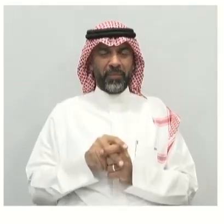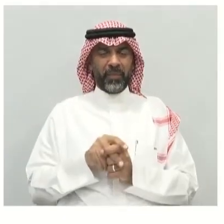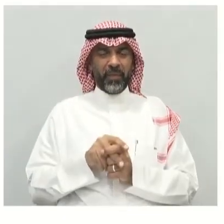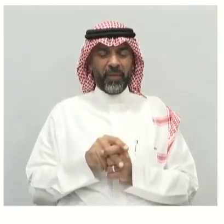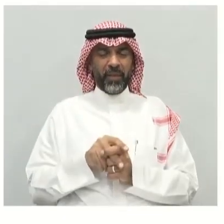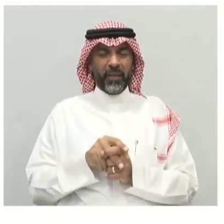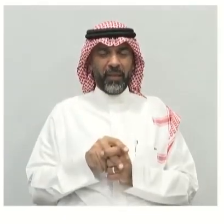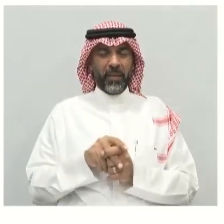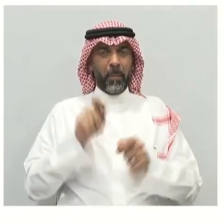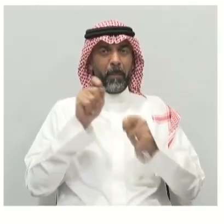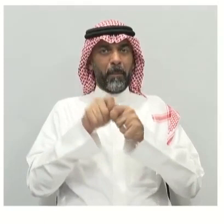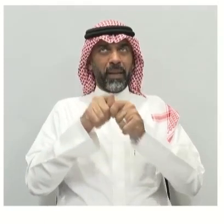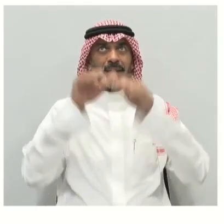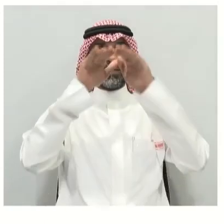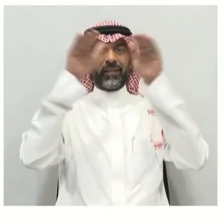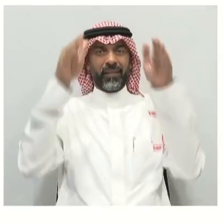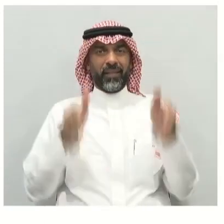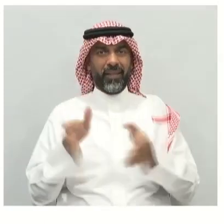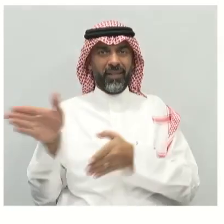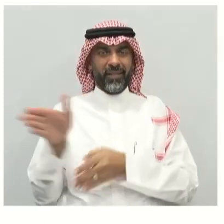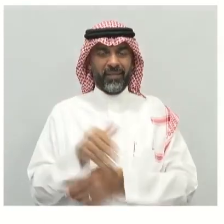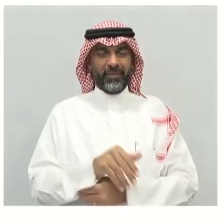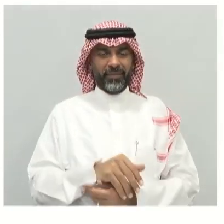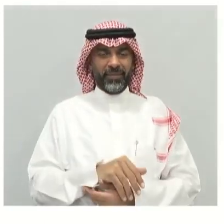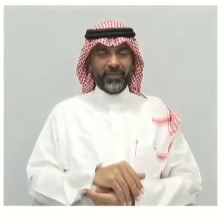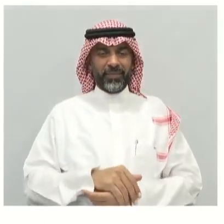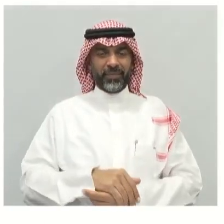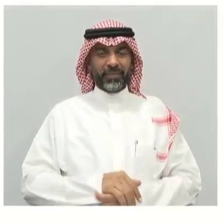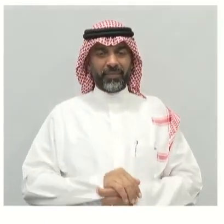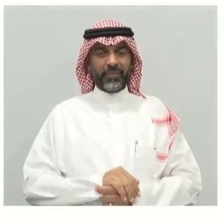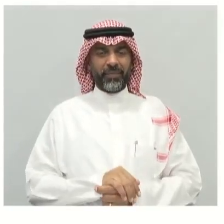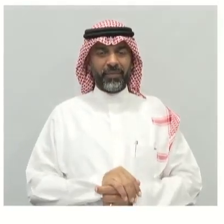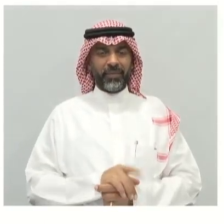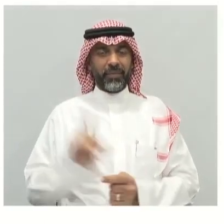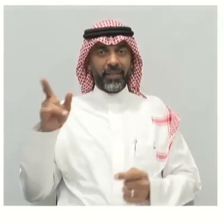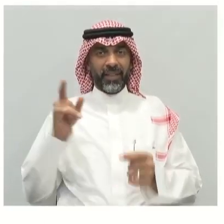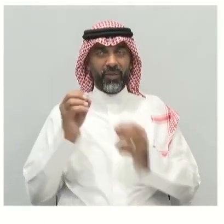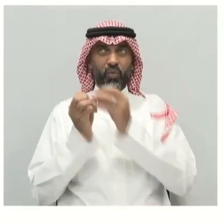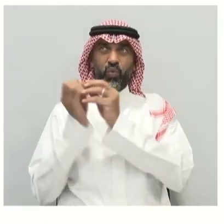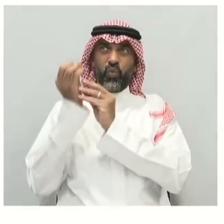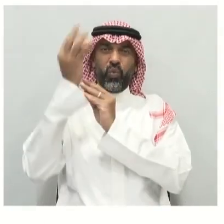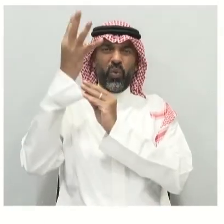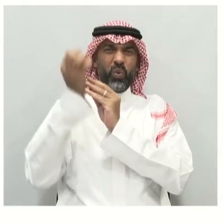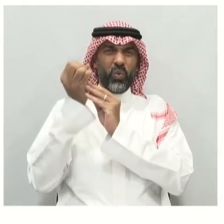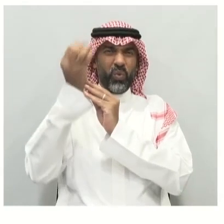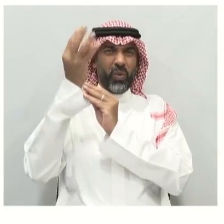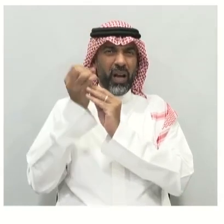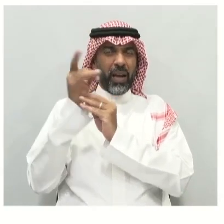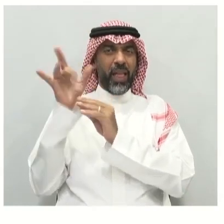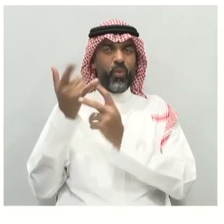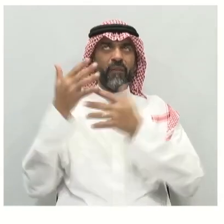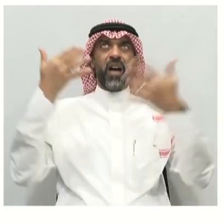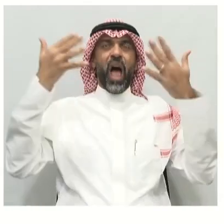حدث في اليابسه ولا في الهواء ولا في الماء تزين التلوث